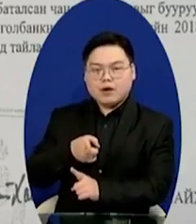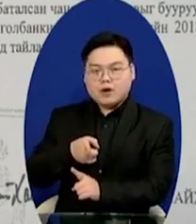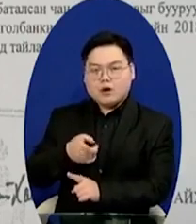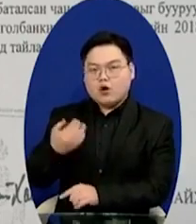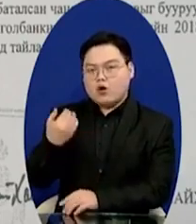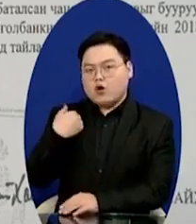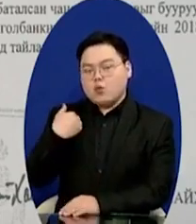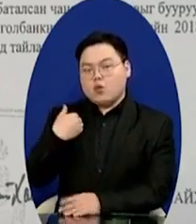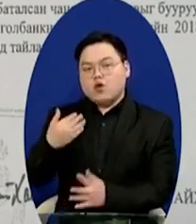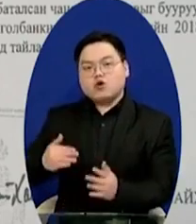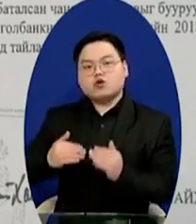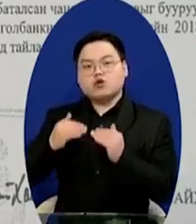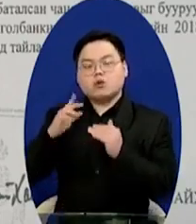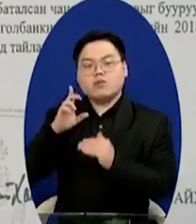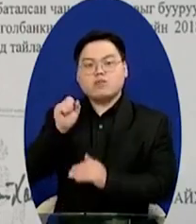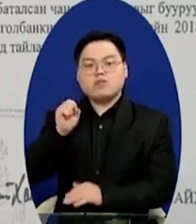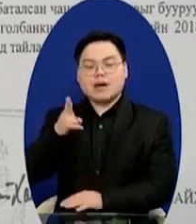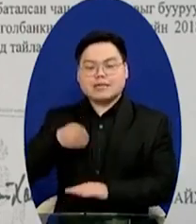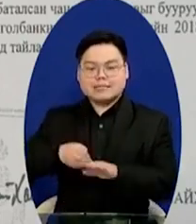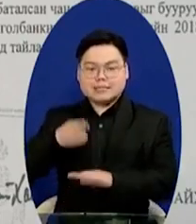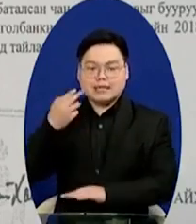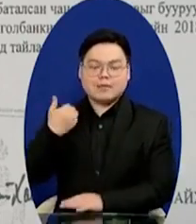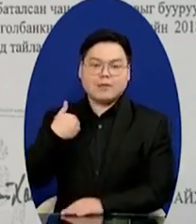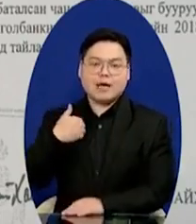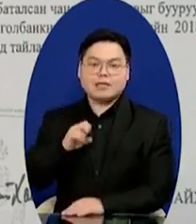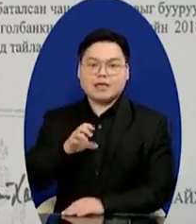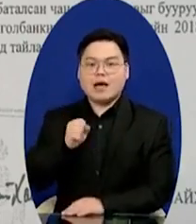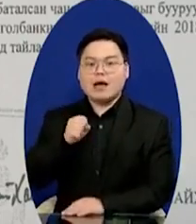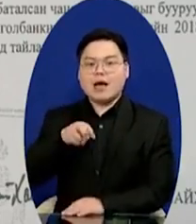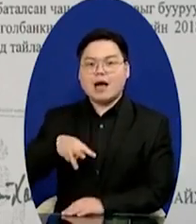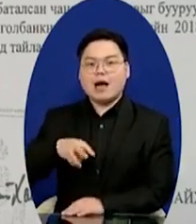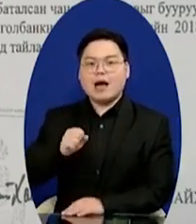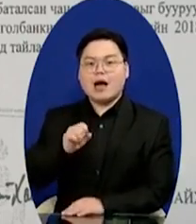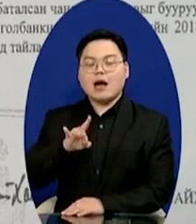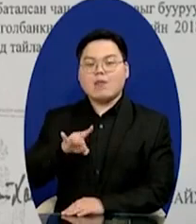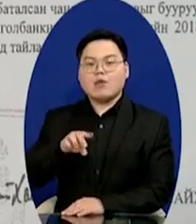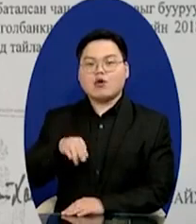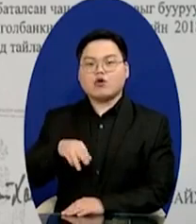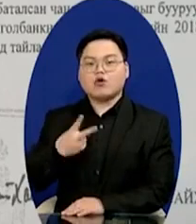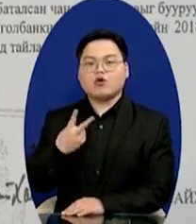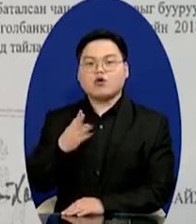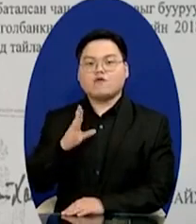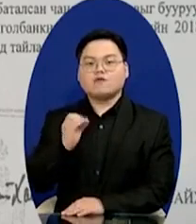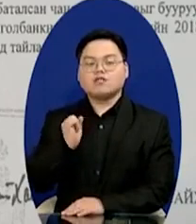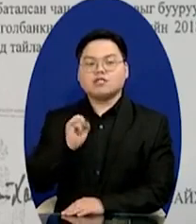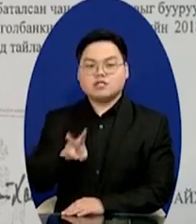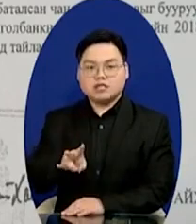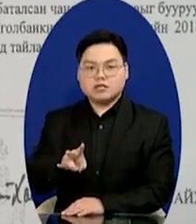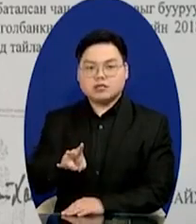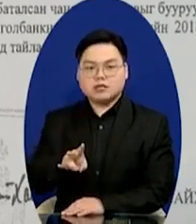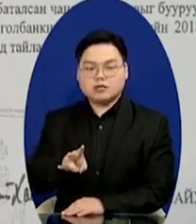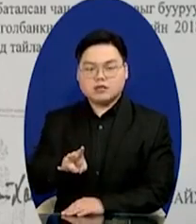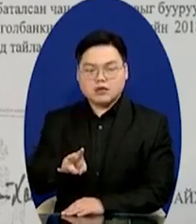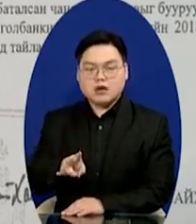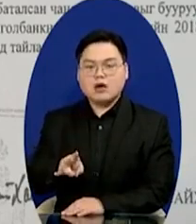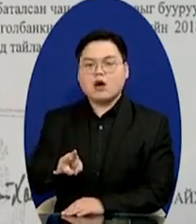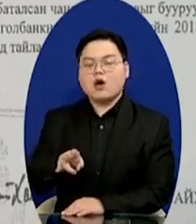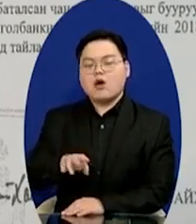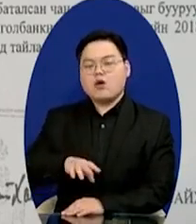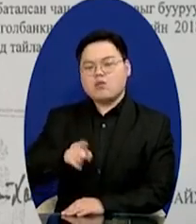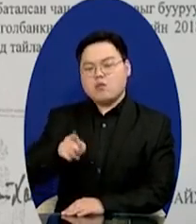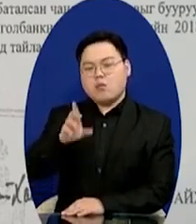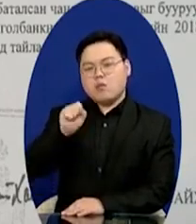тухайн үеийн Хөгжлийн банкны захирал амар төвшин захирал шүү. За тус банкны нийт зээлийн